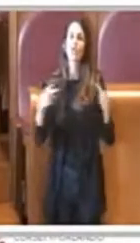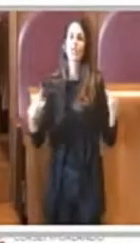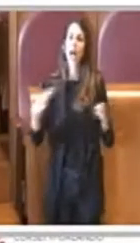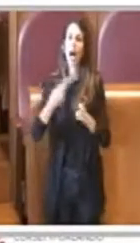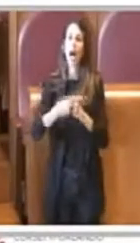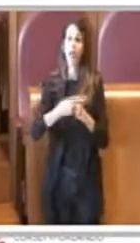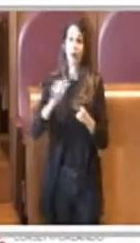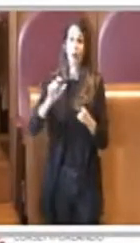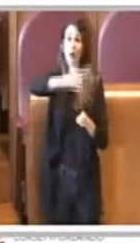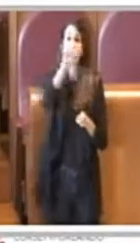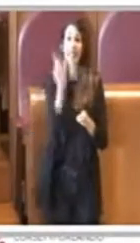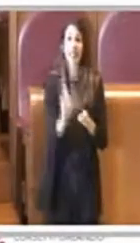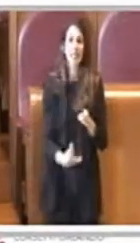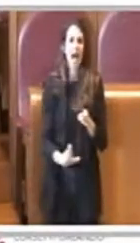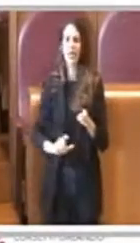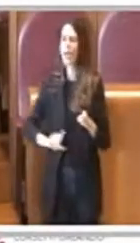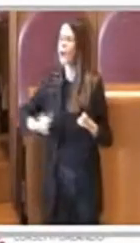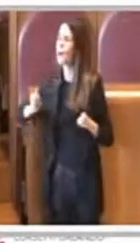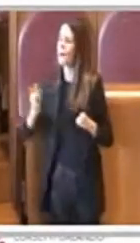a riconoscere